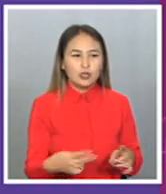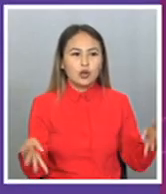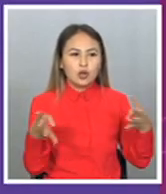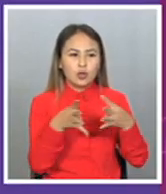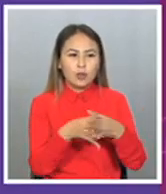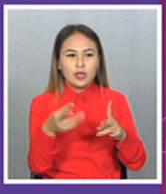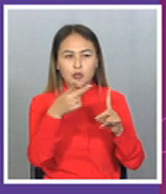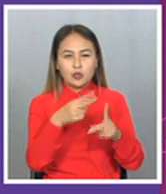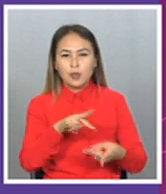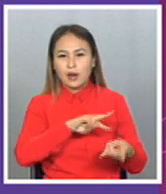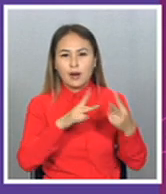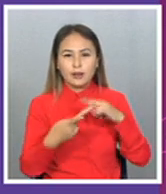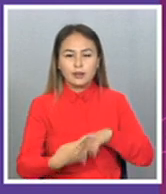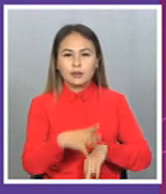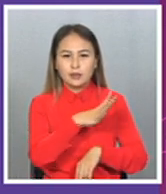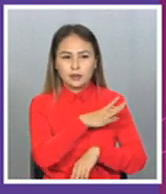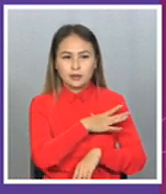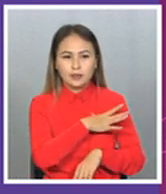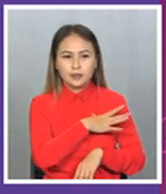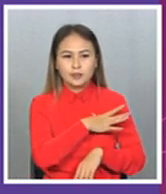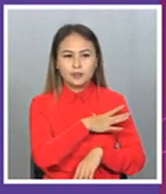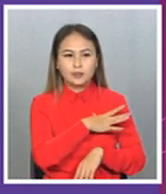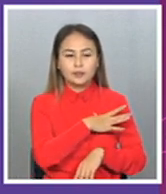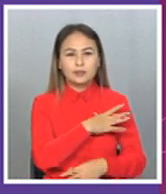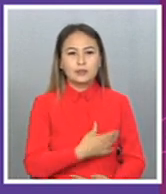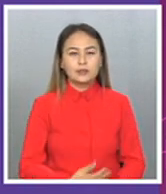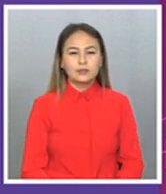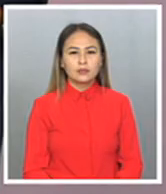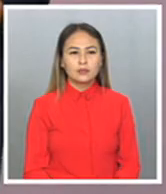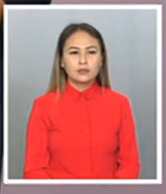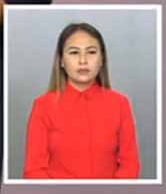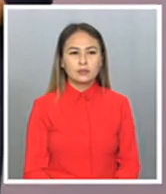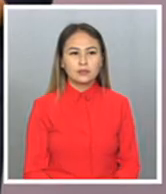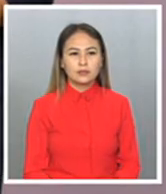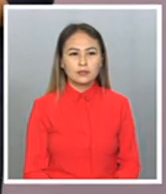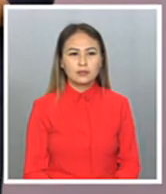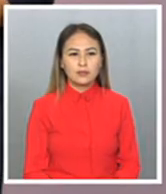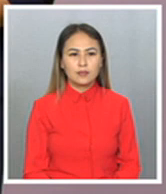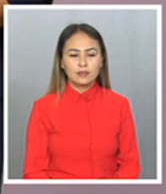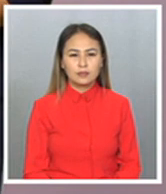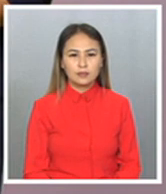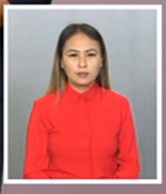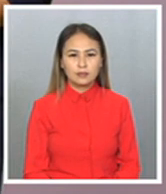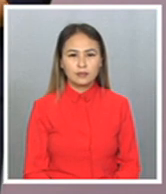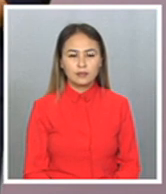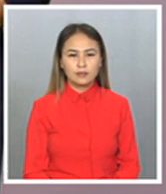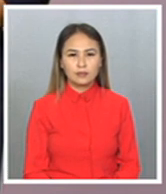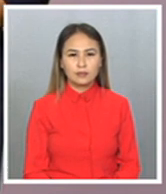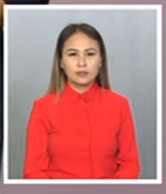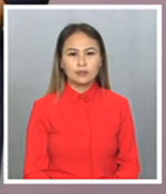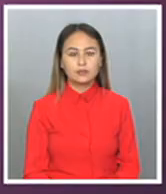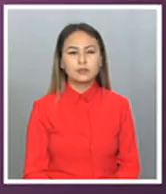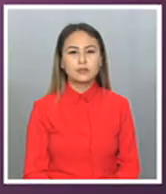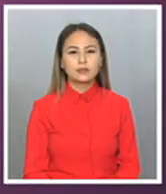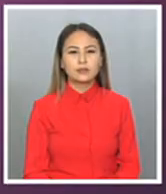сөйлемдерді құрмала сөйлемдерге айналдырдыңдар. Сабақ осымен аяқталды. Сау болыңдар.